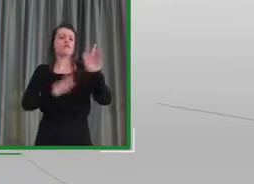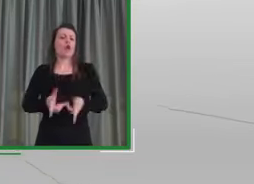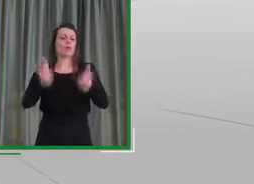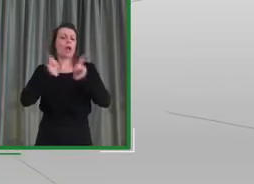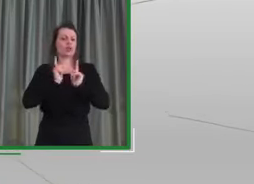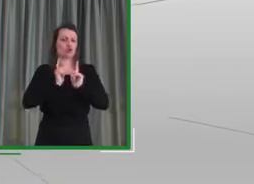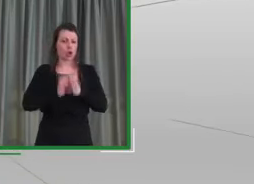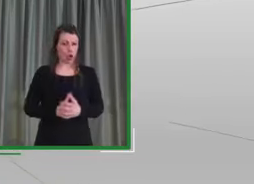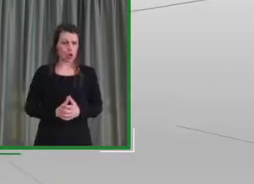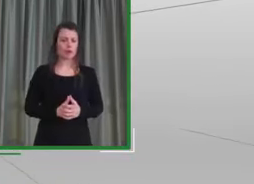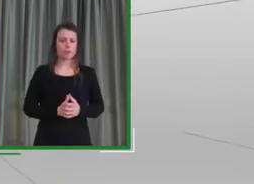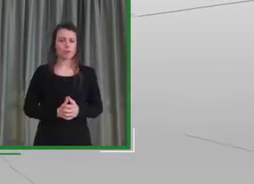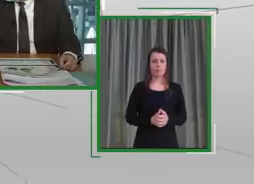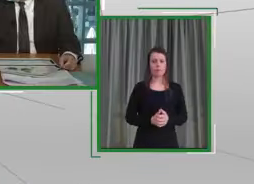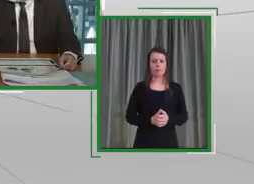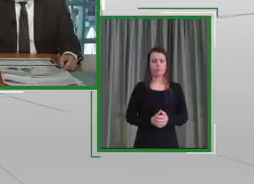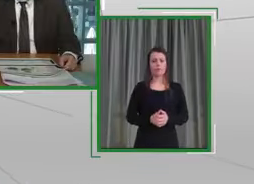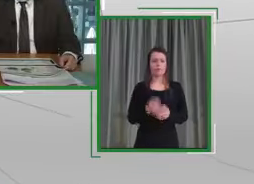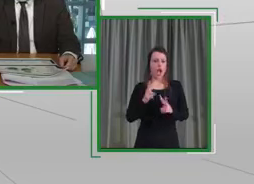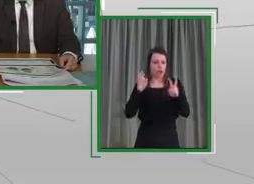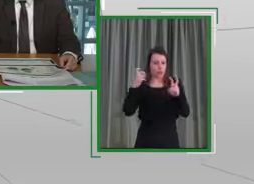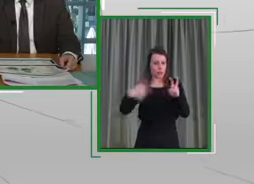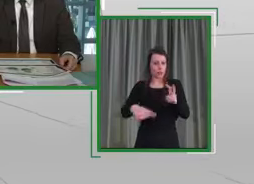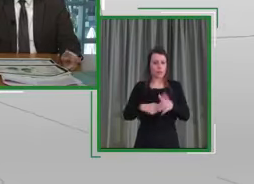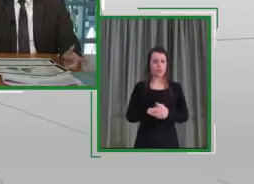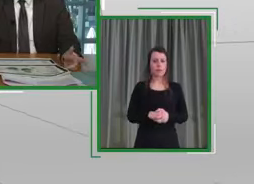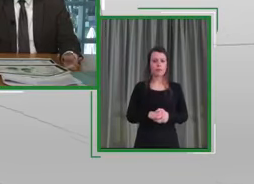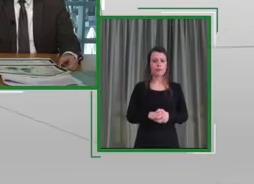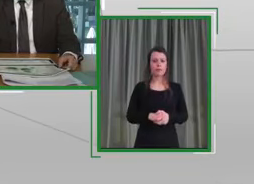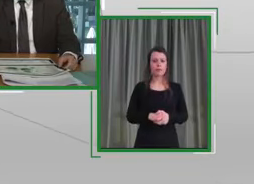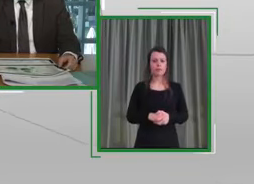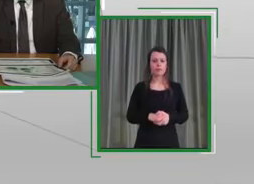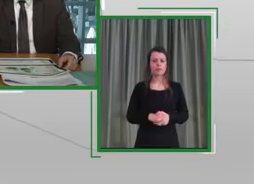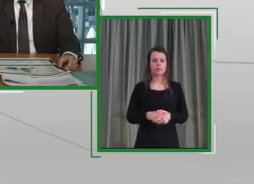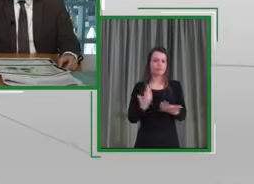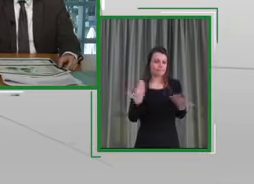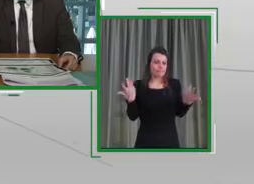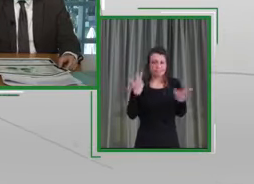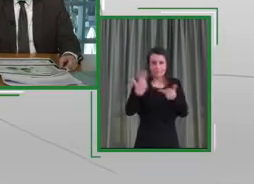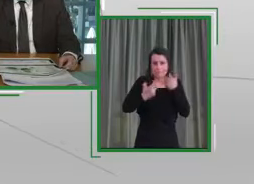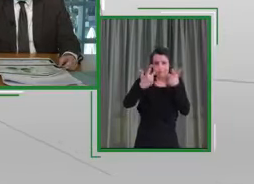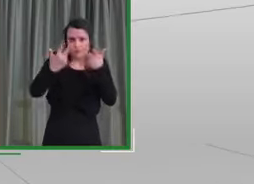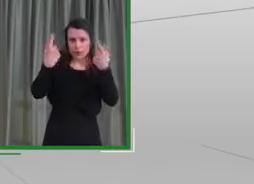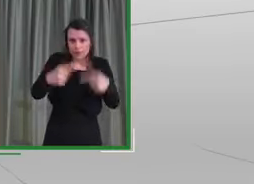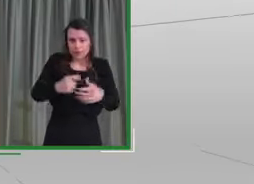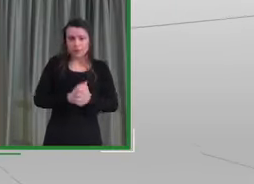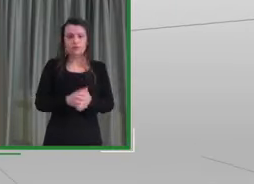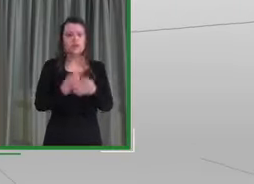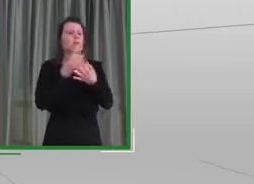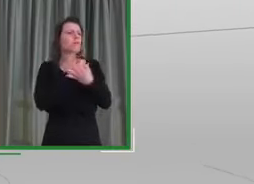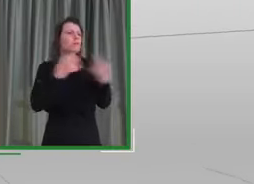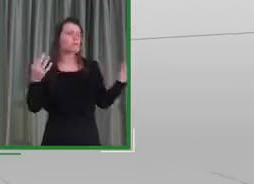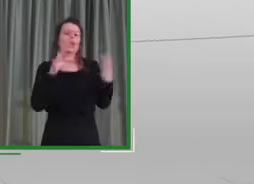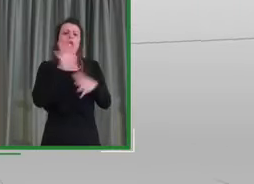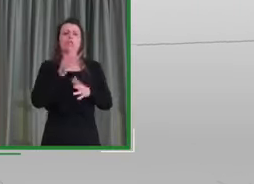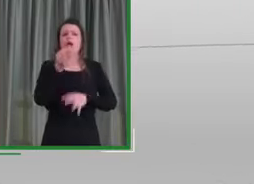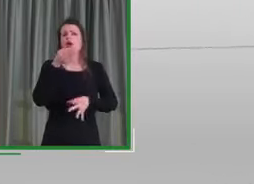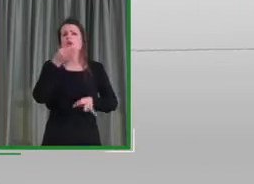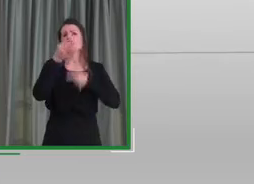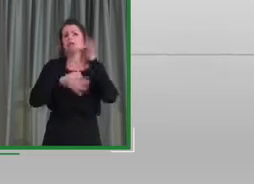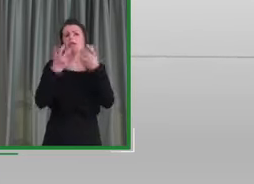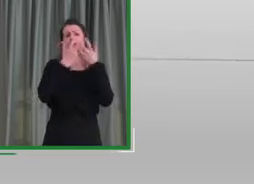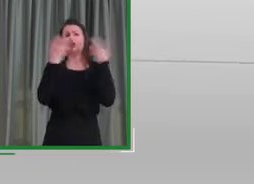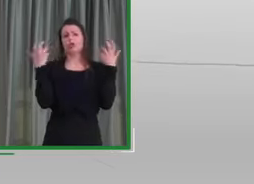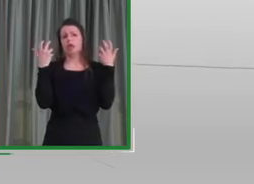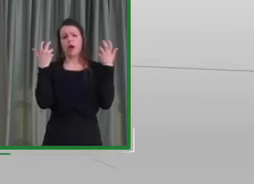in questa materia questo ci sembra una spiegazione chiara esaustiva vediamo quindi quelli